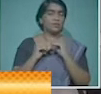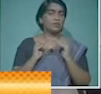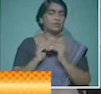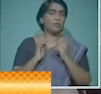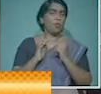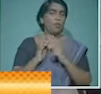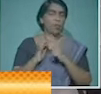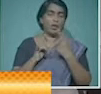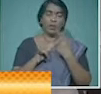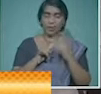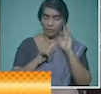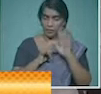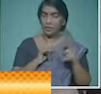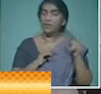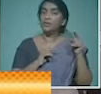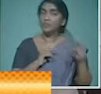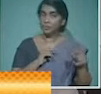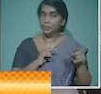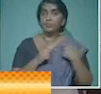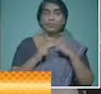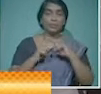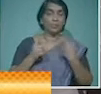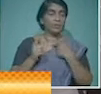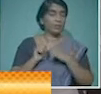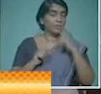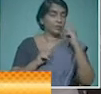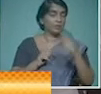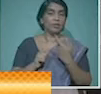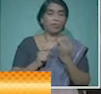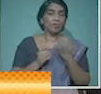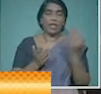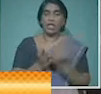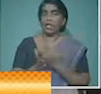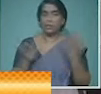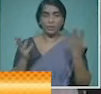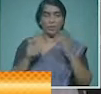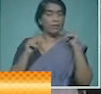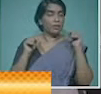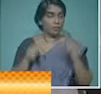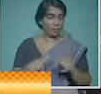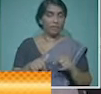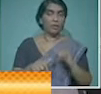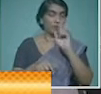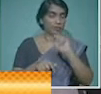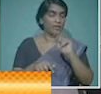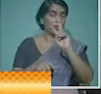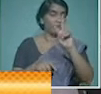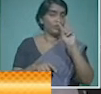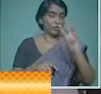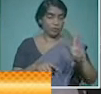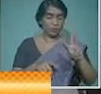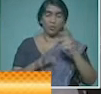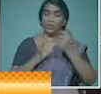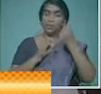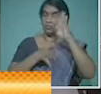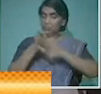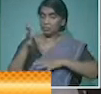பண்டாரநாயக்க குமாரனத்துங்க ஆகிய தரப்பினர் இணைந்து அதனை எதிர்த்தனர். இதனையடுத்து கடந்த 2004 ஆண்டு